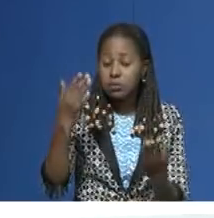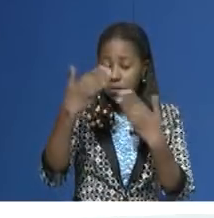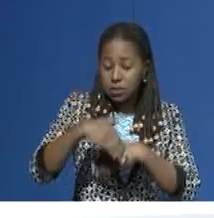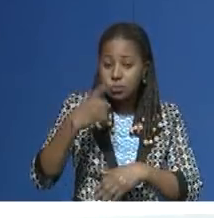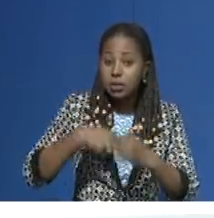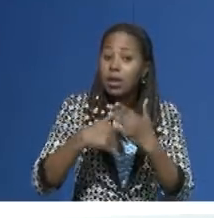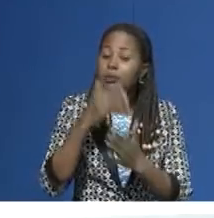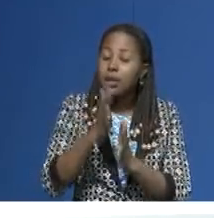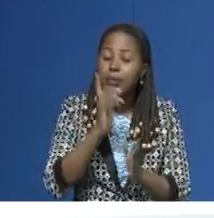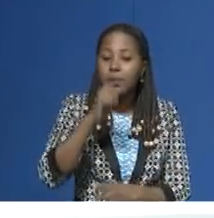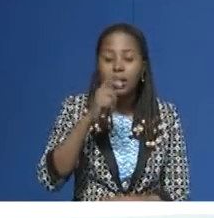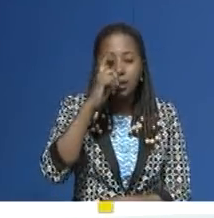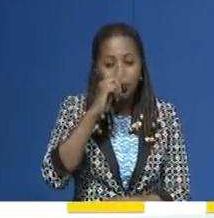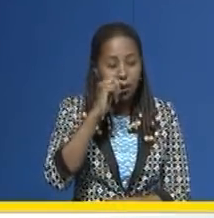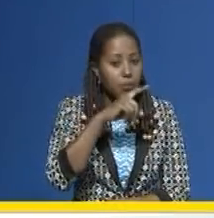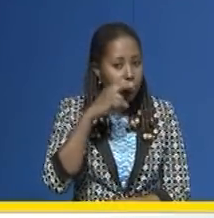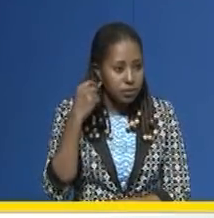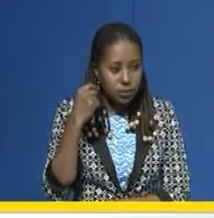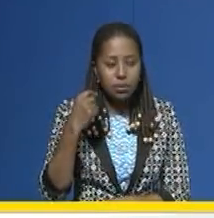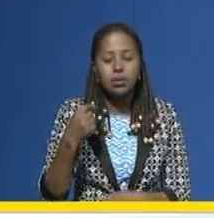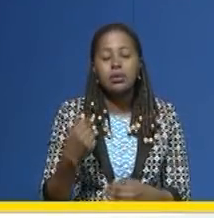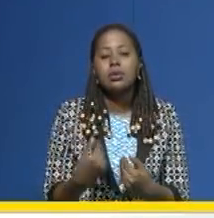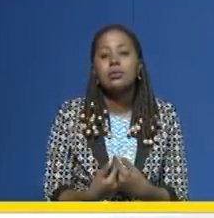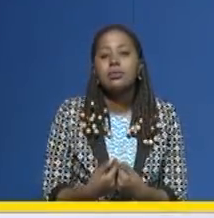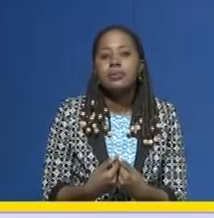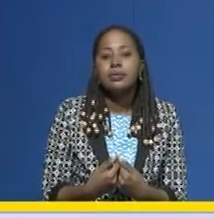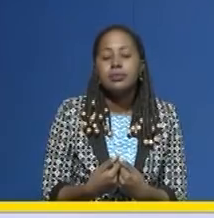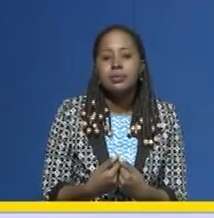katika lugha ya alama tunaye Claudia Mwakatobe.